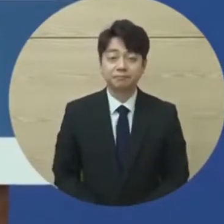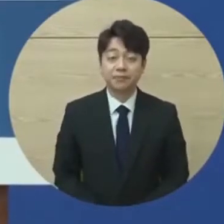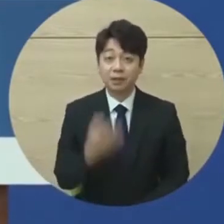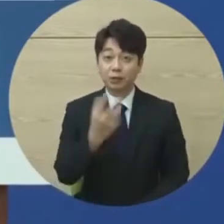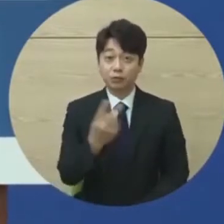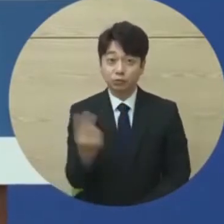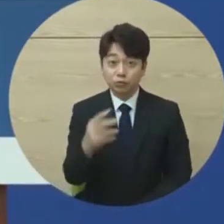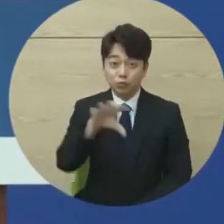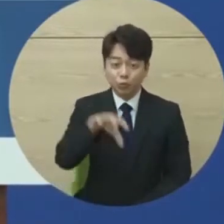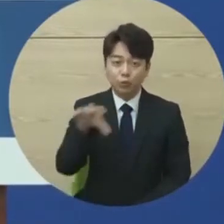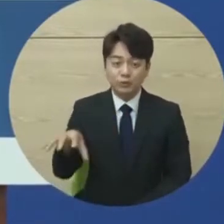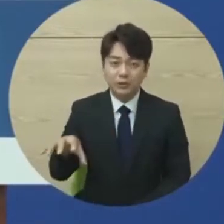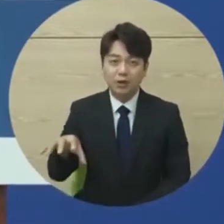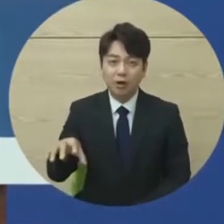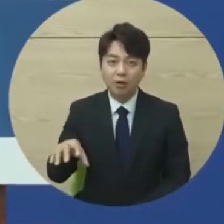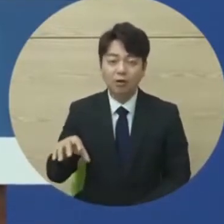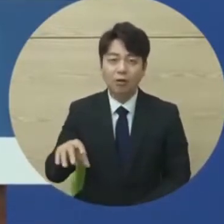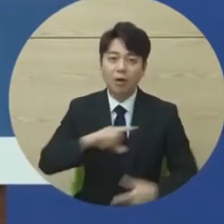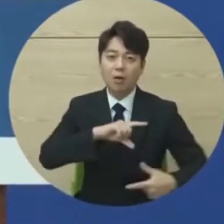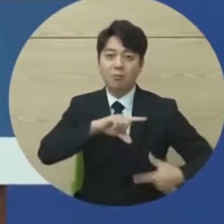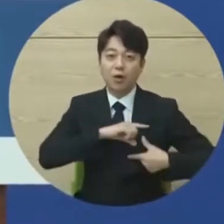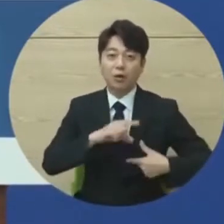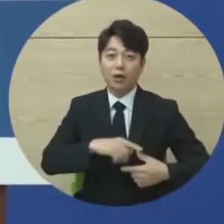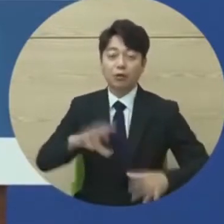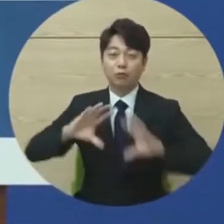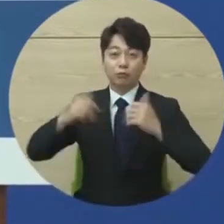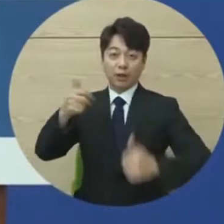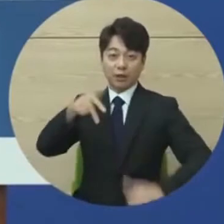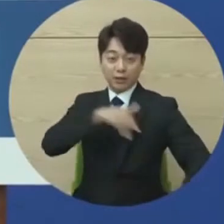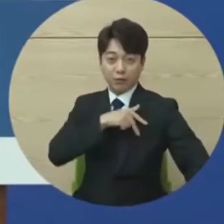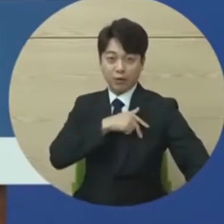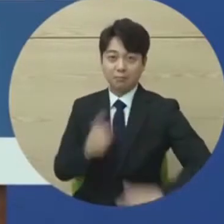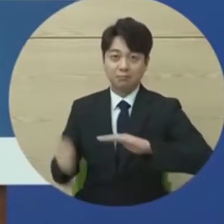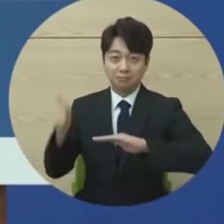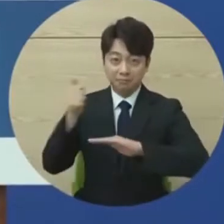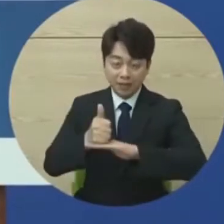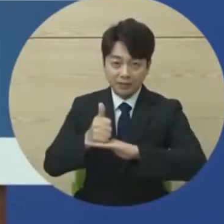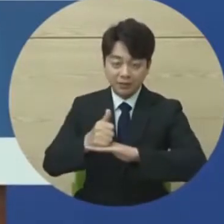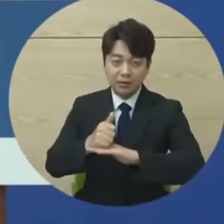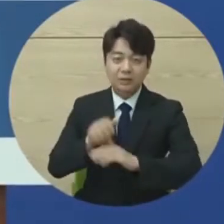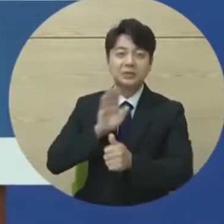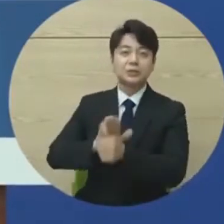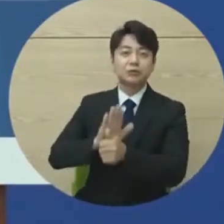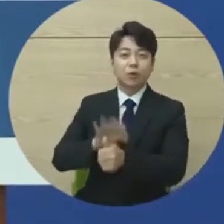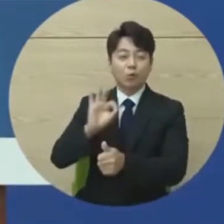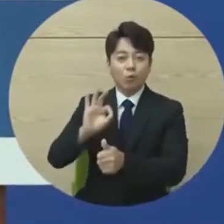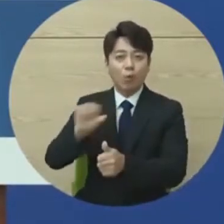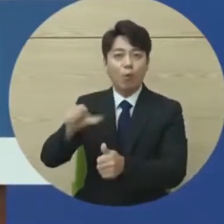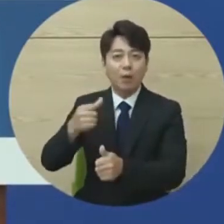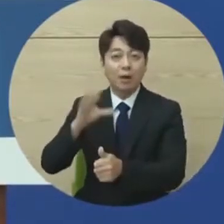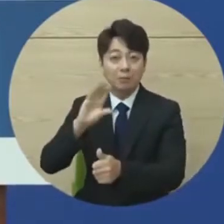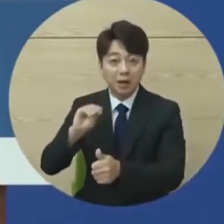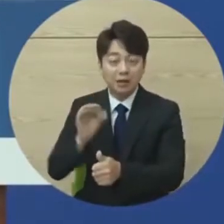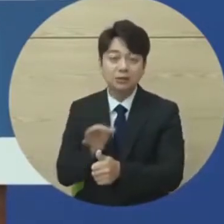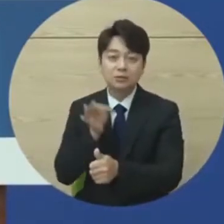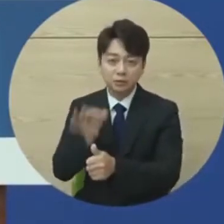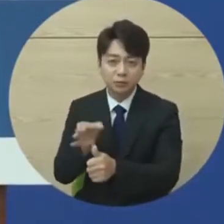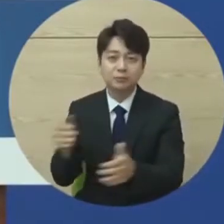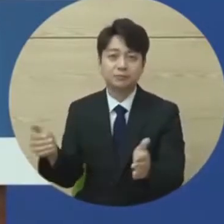두 곳의 명예 국회의원이 되고 저희 지역에 당비 500만원씩 지원했습니다. 이것이 운동이